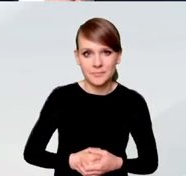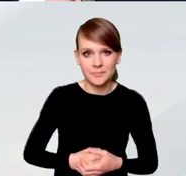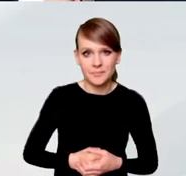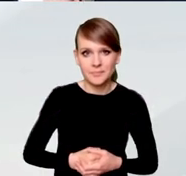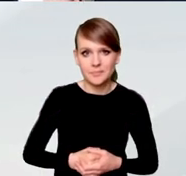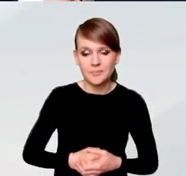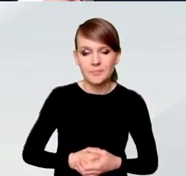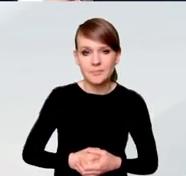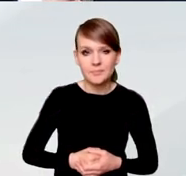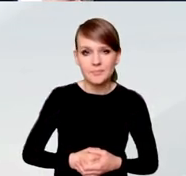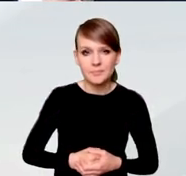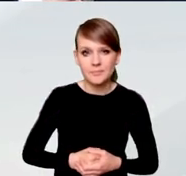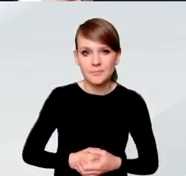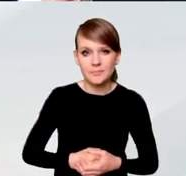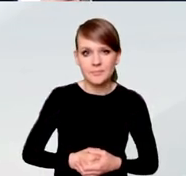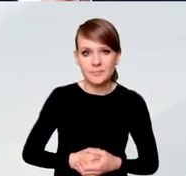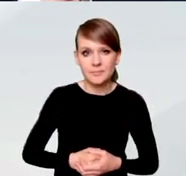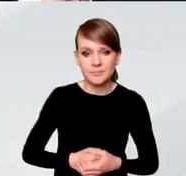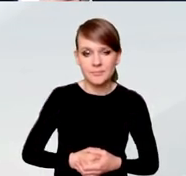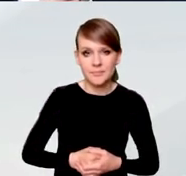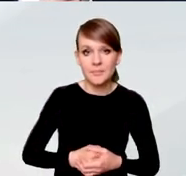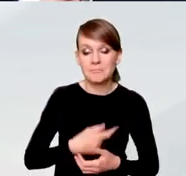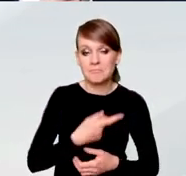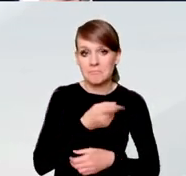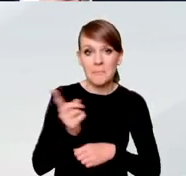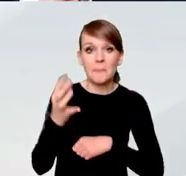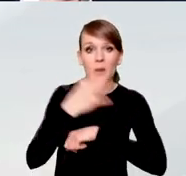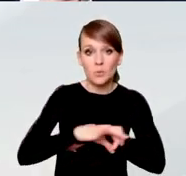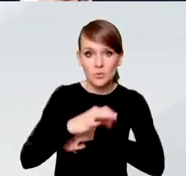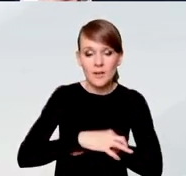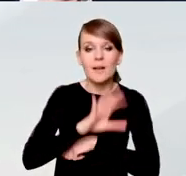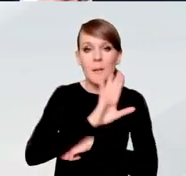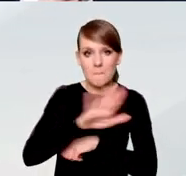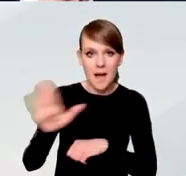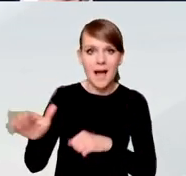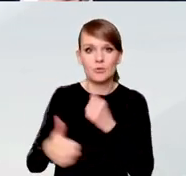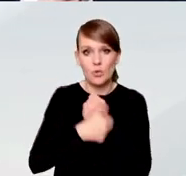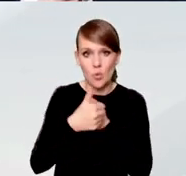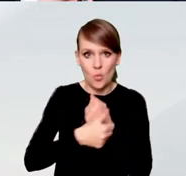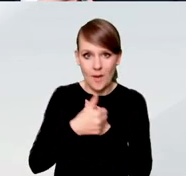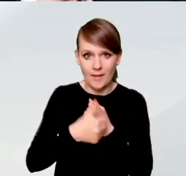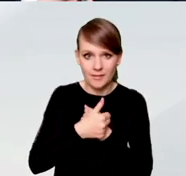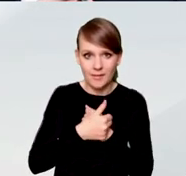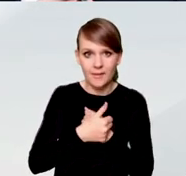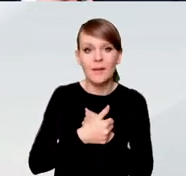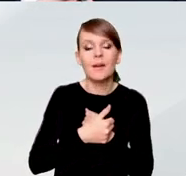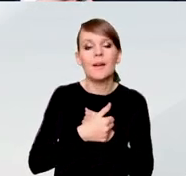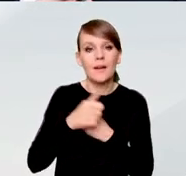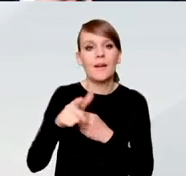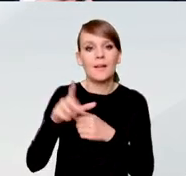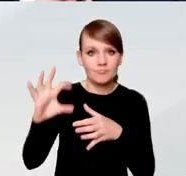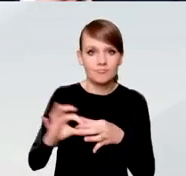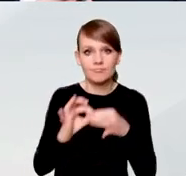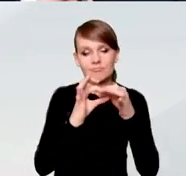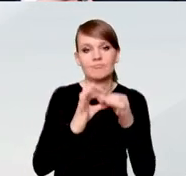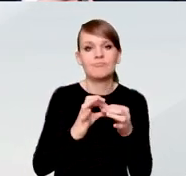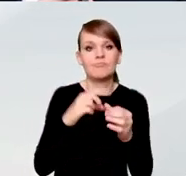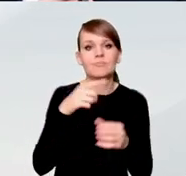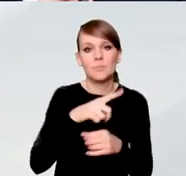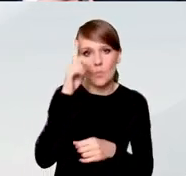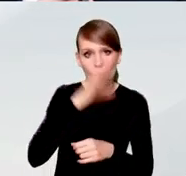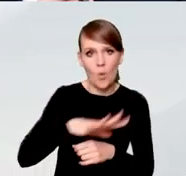Uczelnie posiadają dokumenty, które odnoszą się do koncepcji społecznej odpowiedzialności